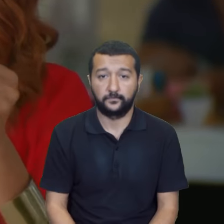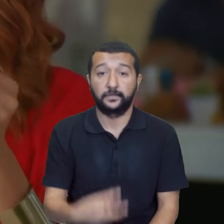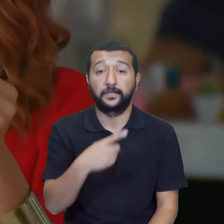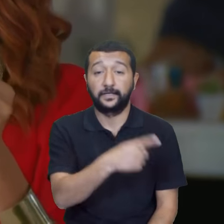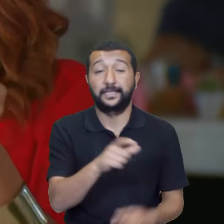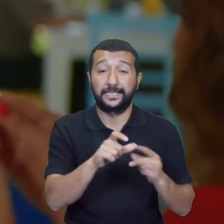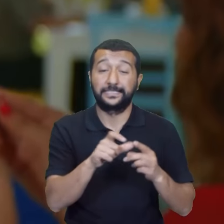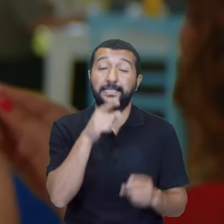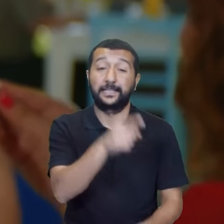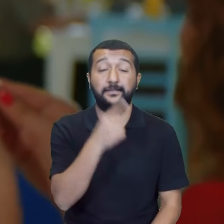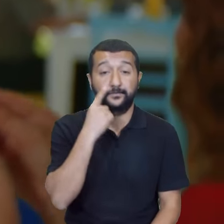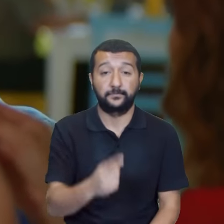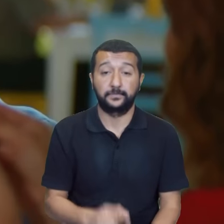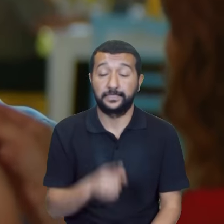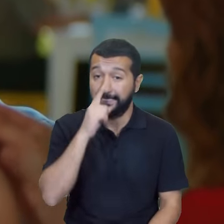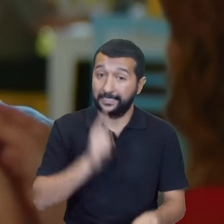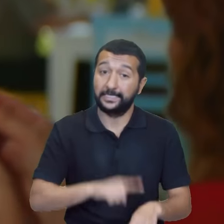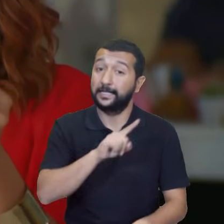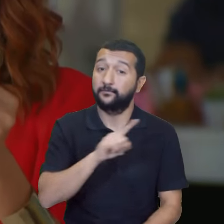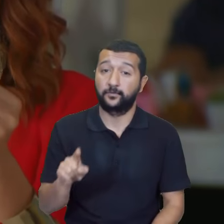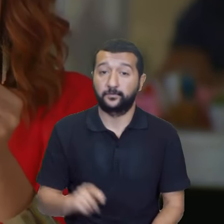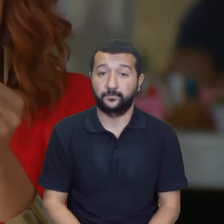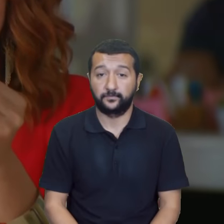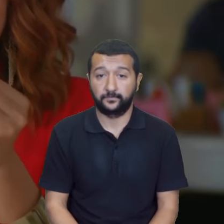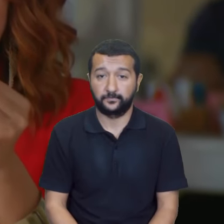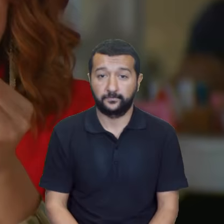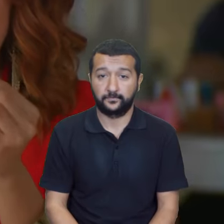Ay Şener! İnanmıyorum.